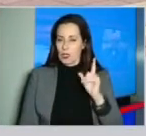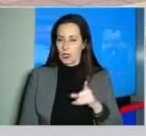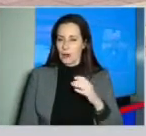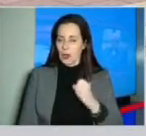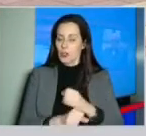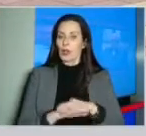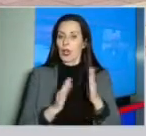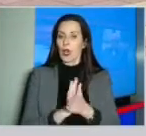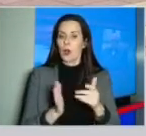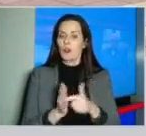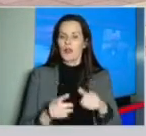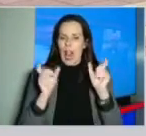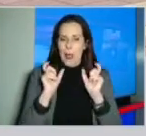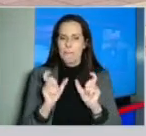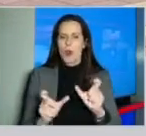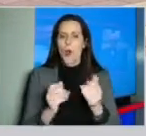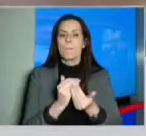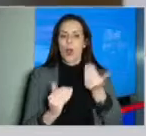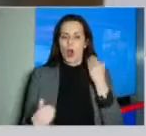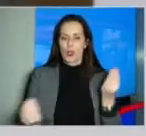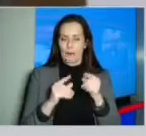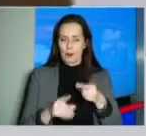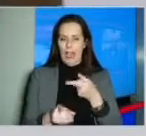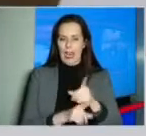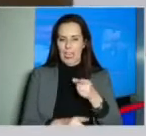לעשות את הכל כדי למנוע מראש את הדברים הללו.